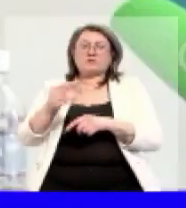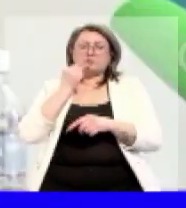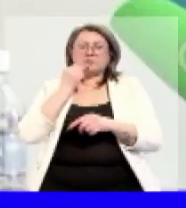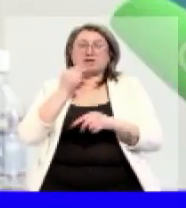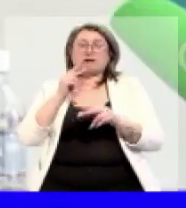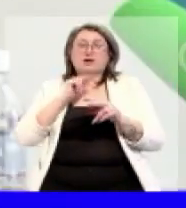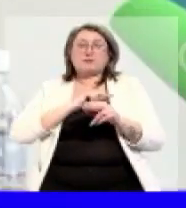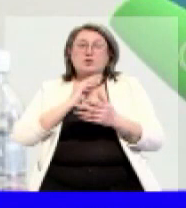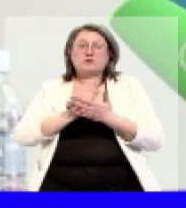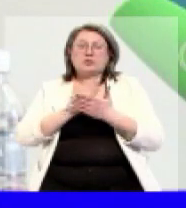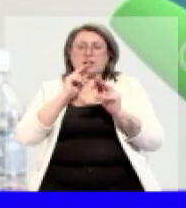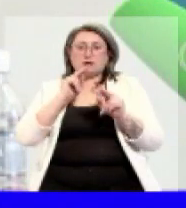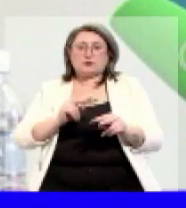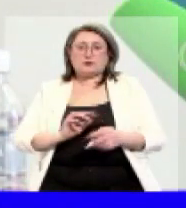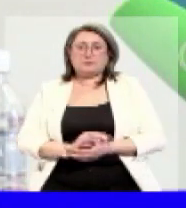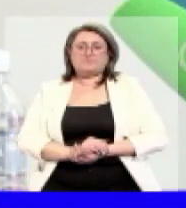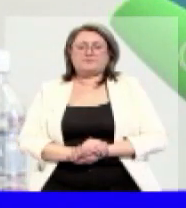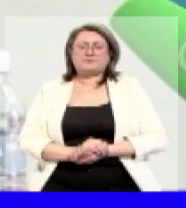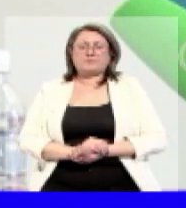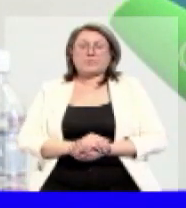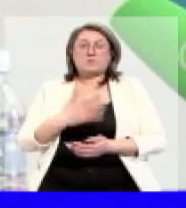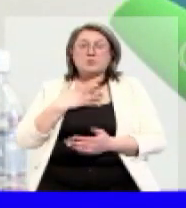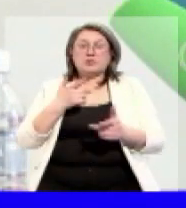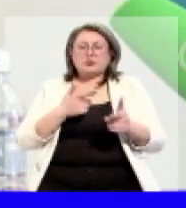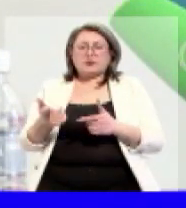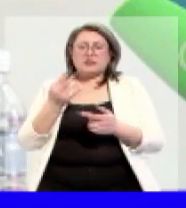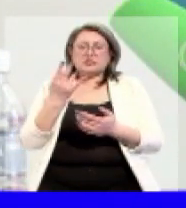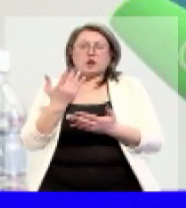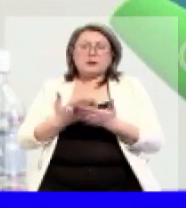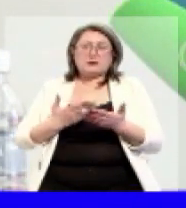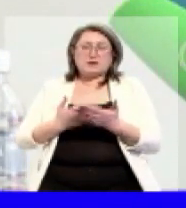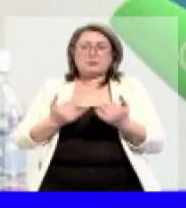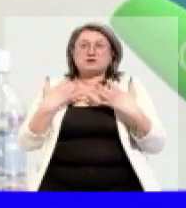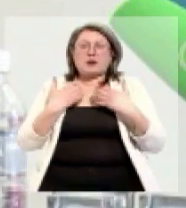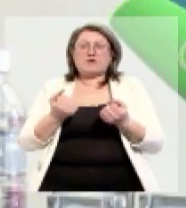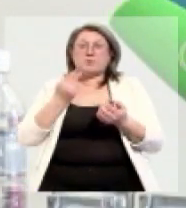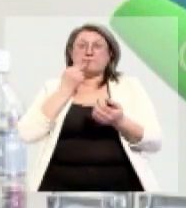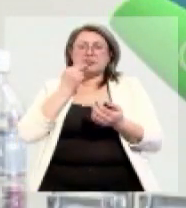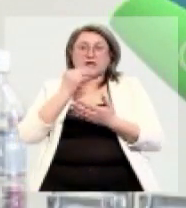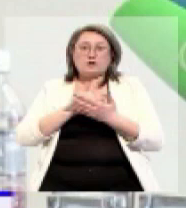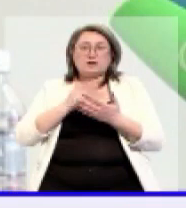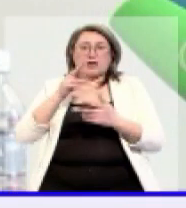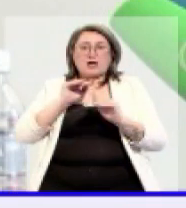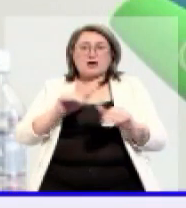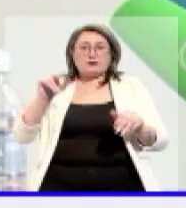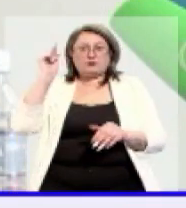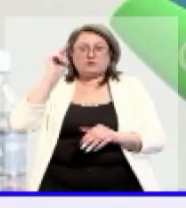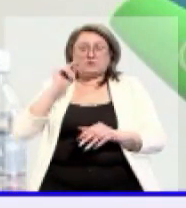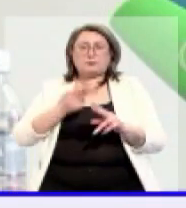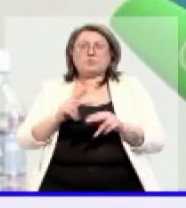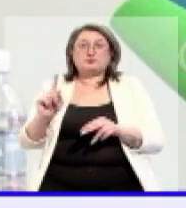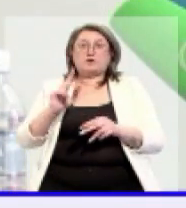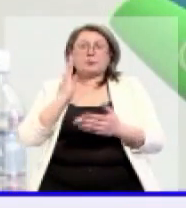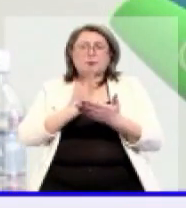бақылауда. В 2022 году білім алушылардың дұрыс тамақтануы үшін бірнеше ұсыныстар дайындадық. Себебі ол